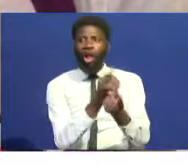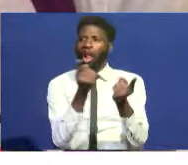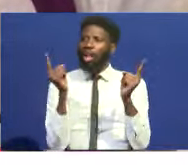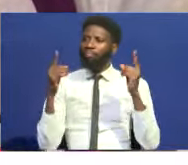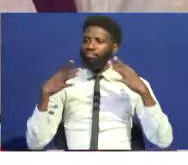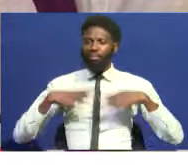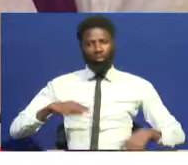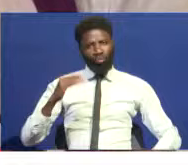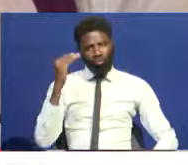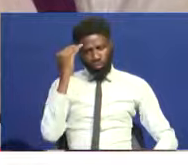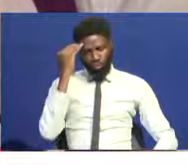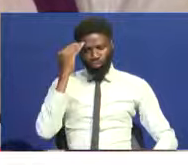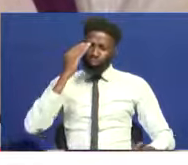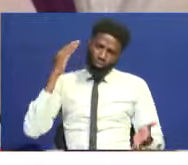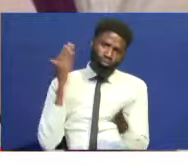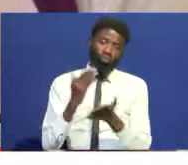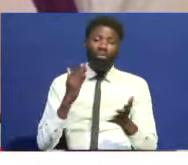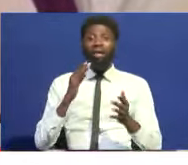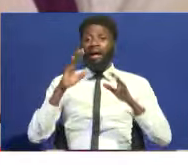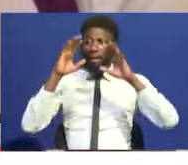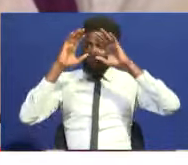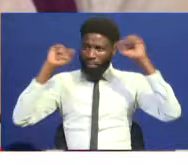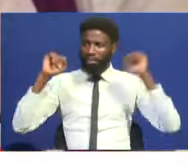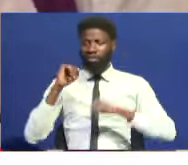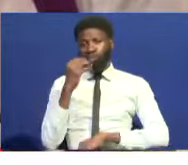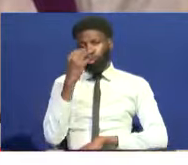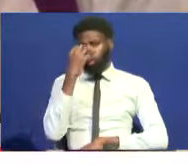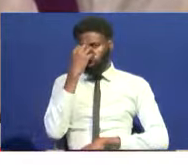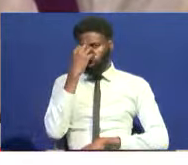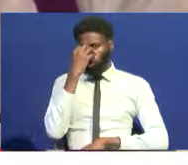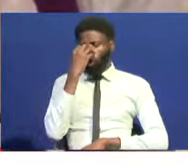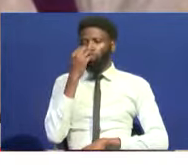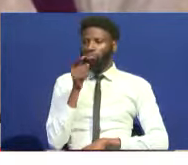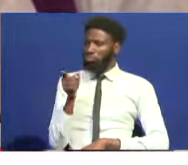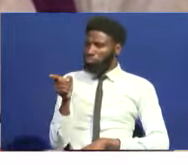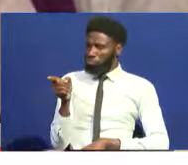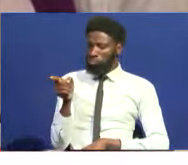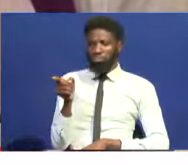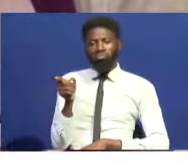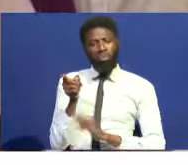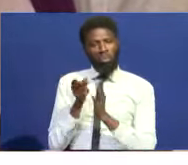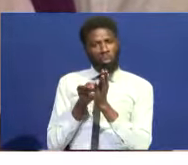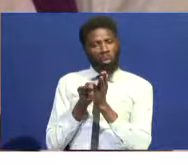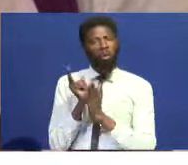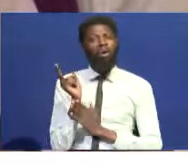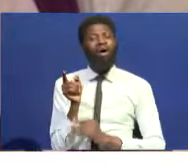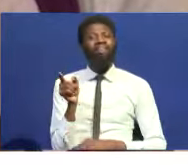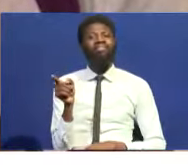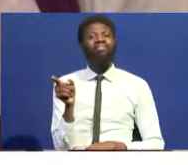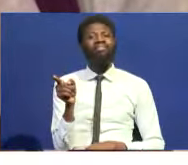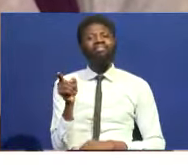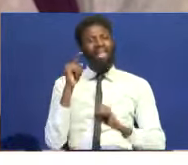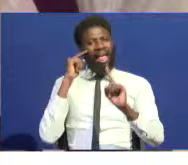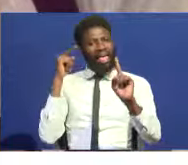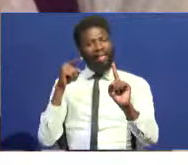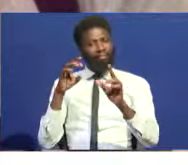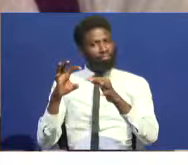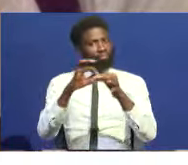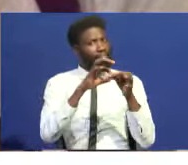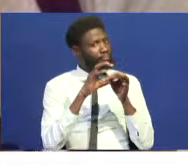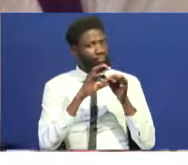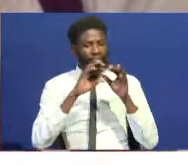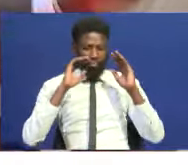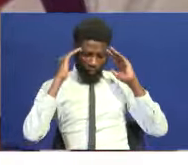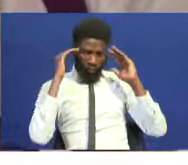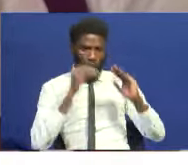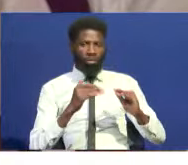kuaminika, ni kiongozi mzalendo, ni kiongozi wa kuunganisha watu, ni kiongozi hana ukabila,